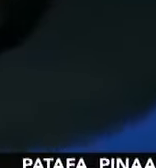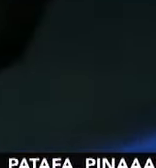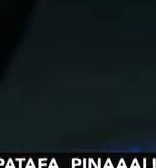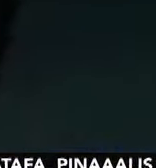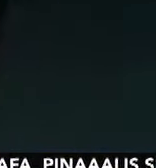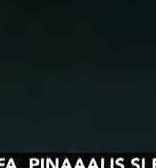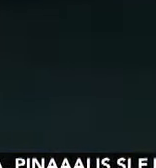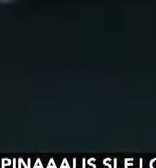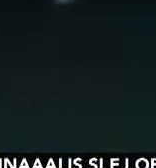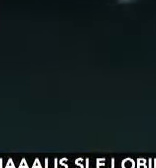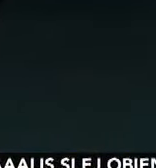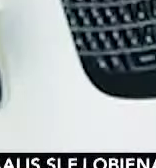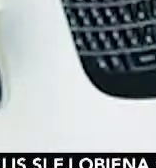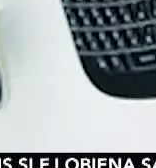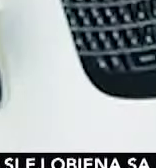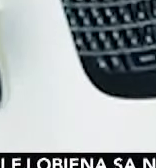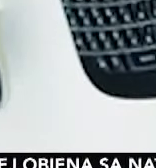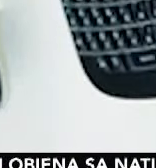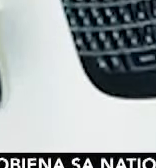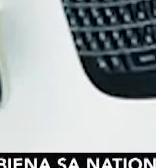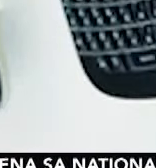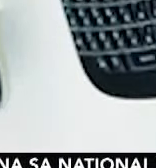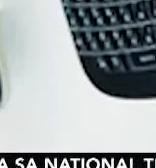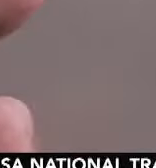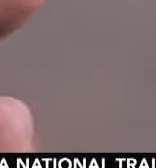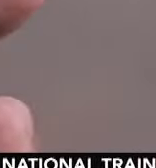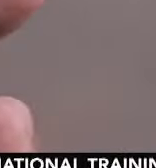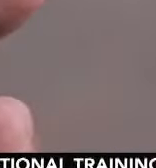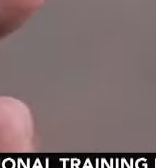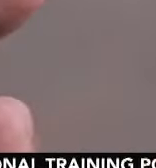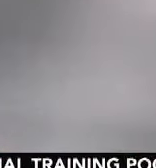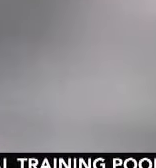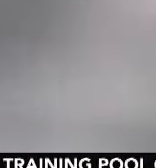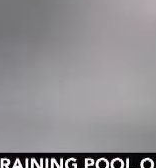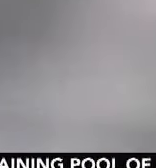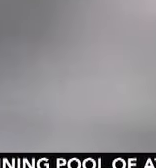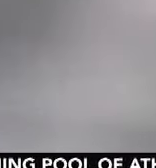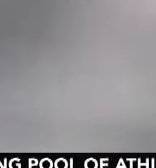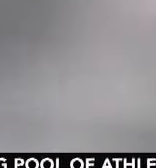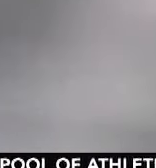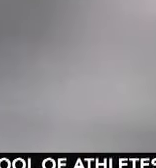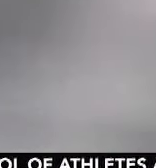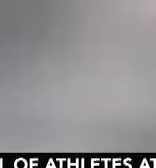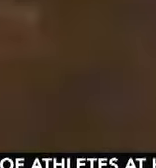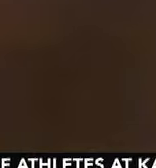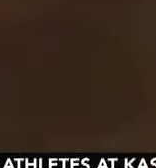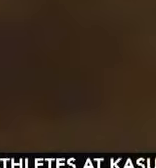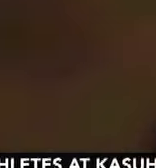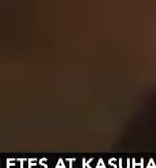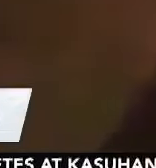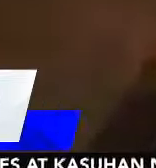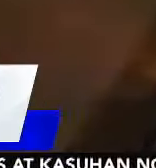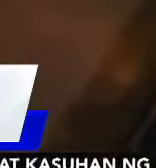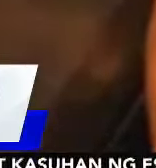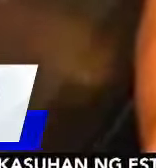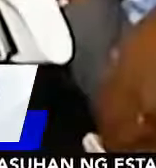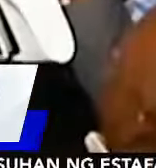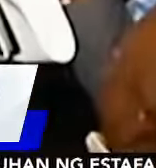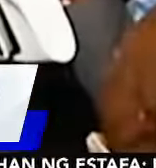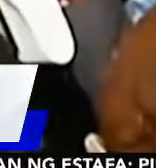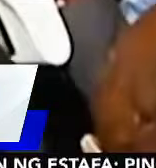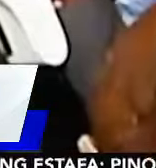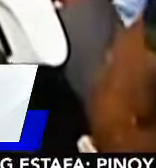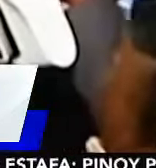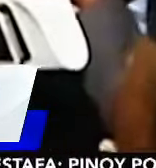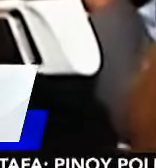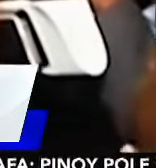Inanunsyo kamakailan ng isang software company ng isa sa pinakasikat nilang classic mobile phones. Simula nitong January 4, aalisan na ng service support dahil